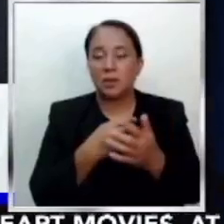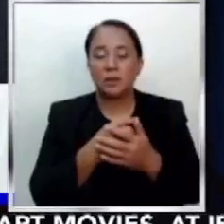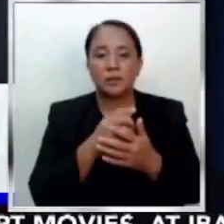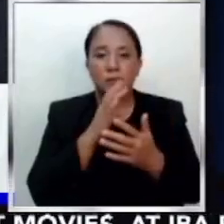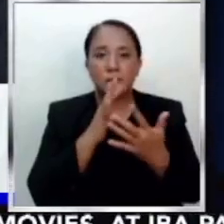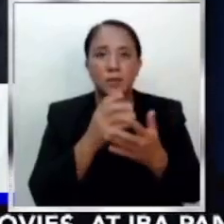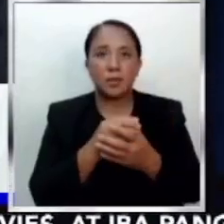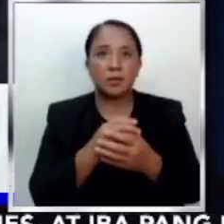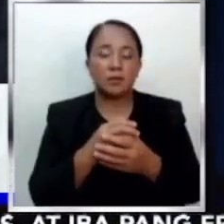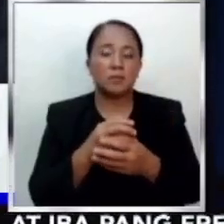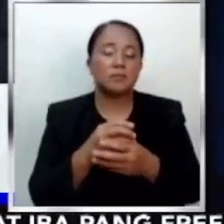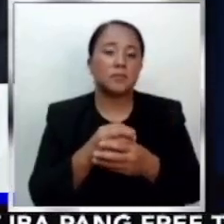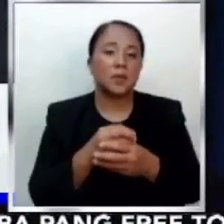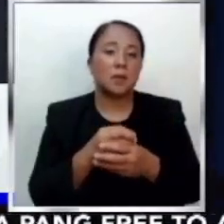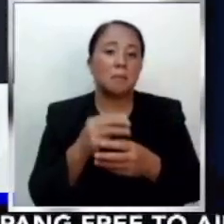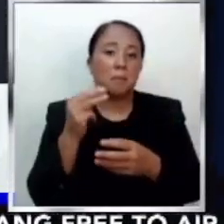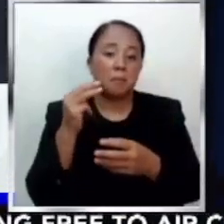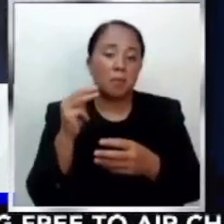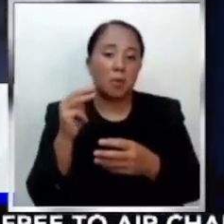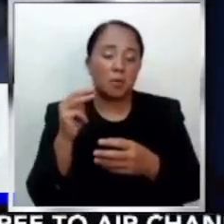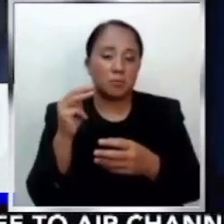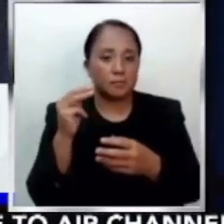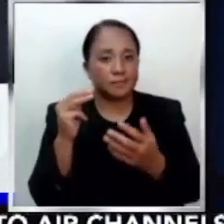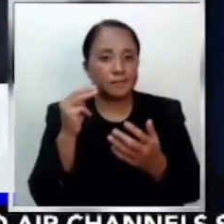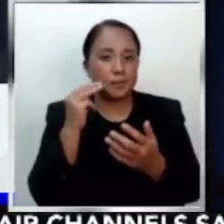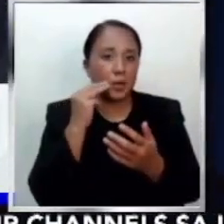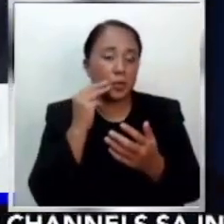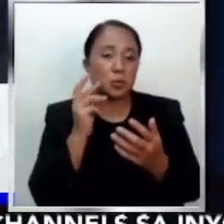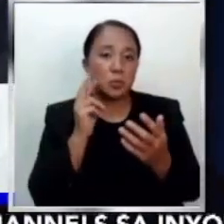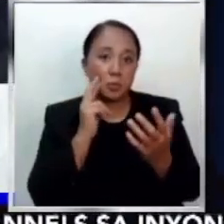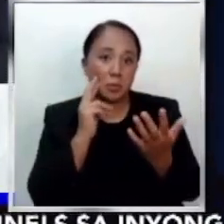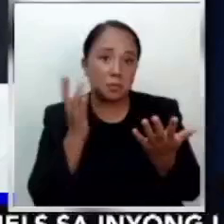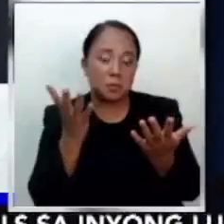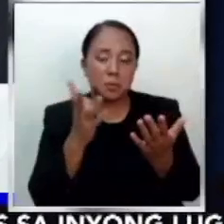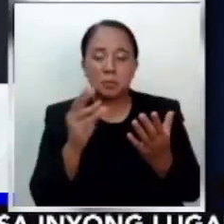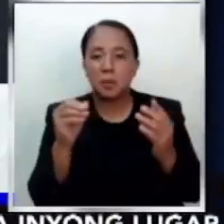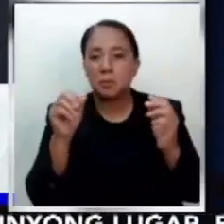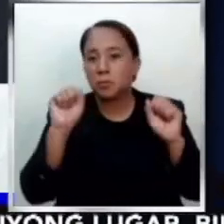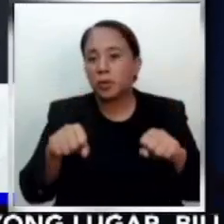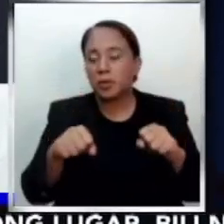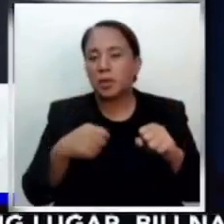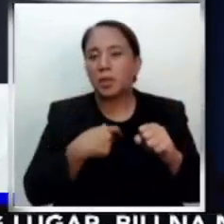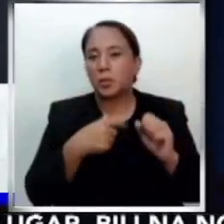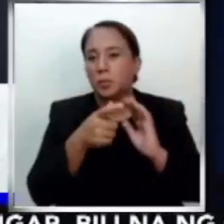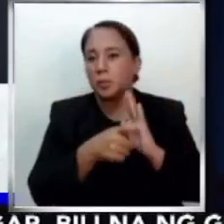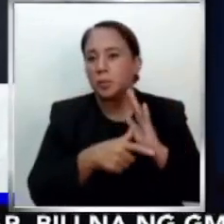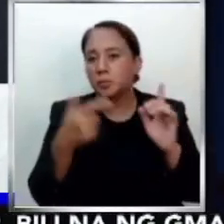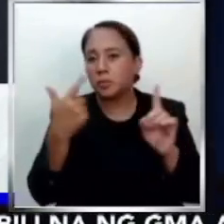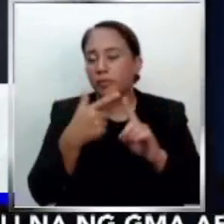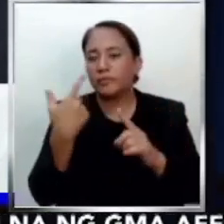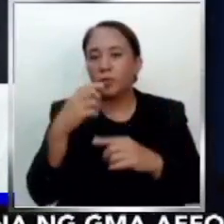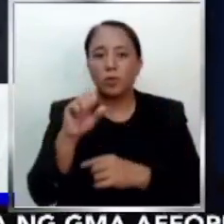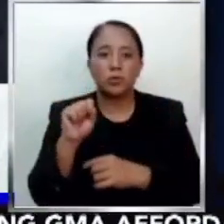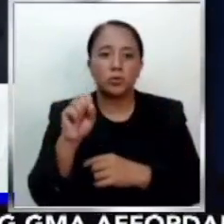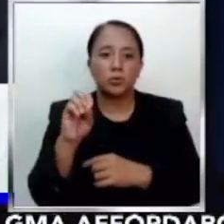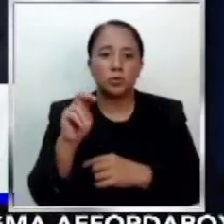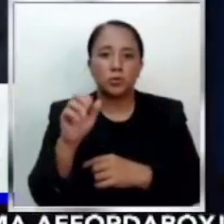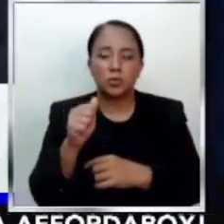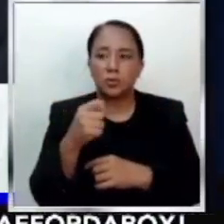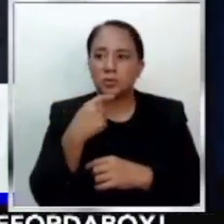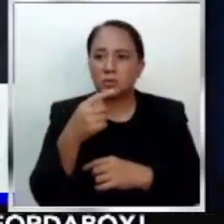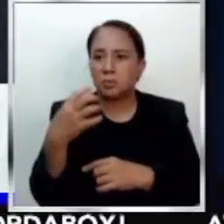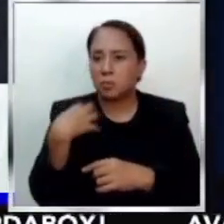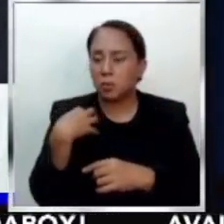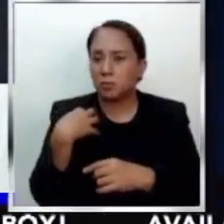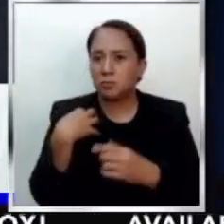Romualdez to sit down and discuss possible legislative agenda for the SONA. I told him, boss, maging